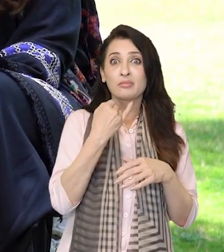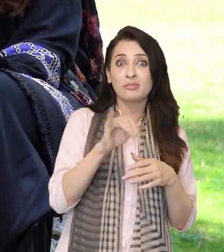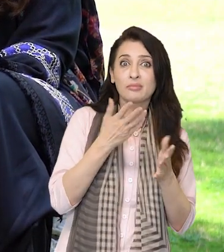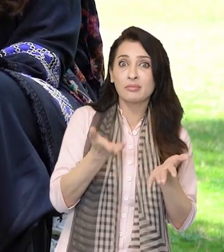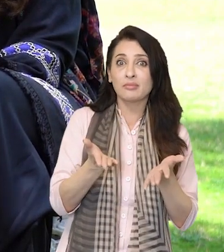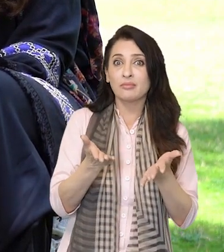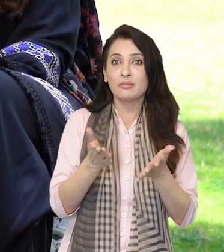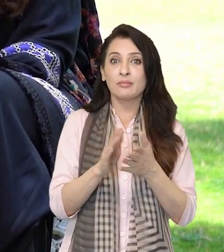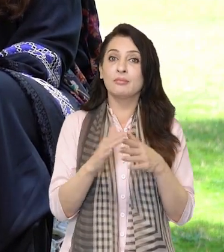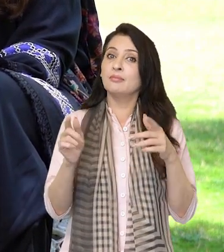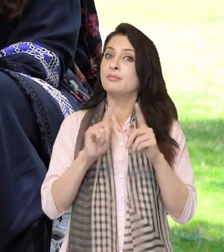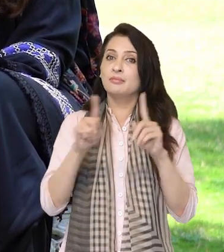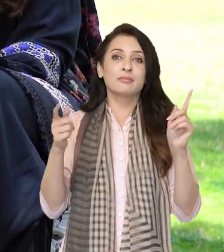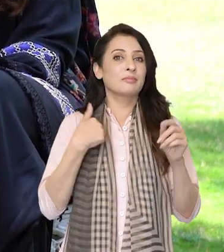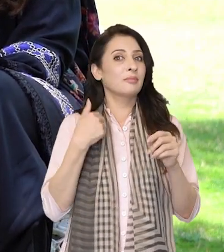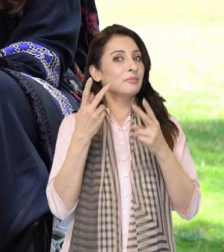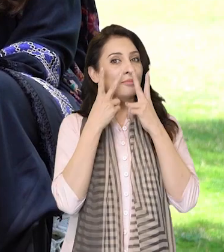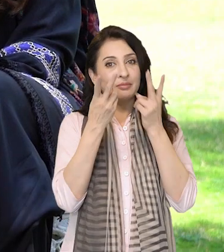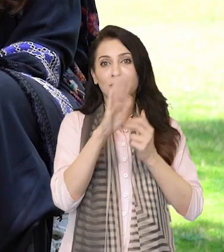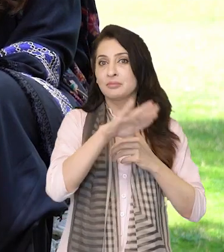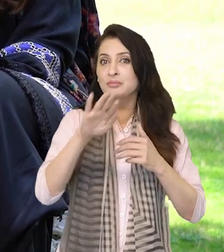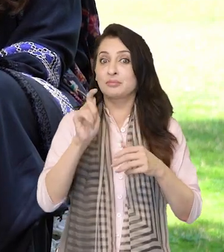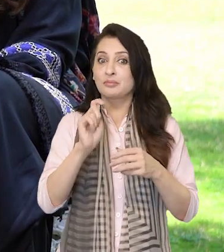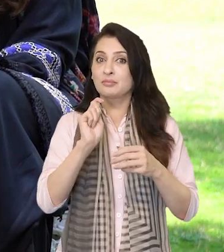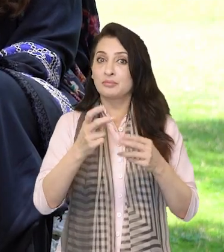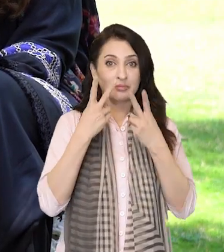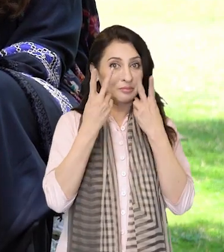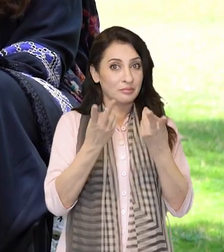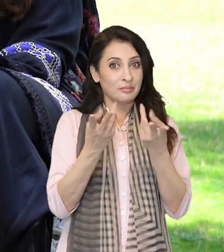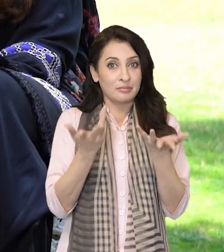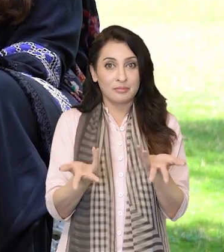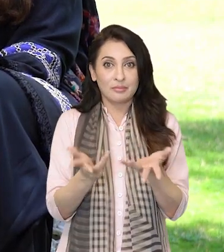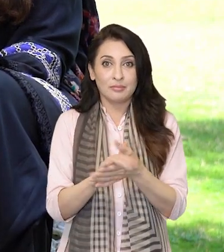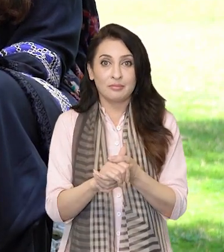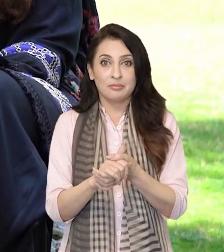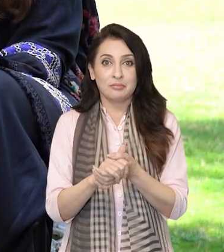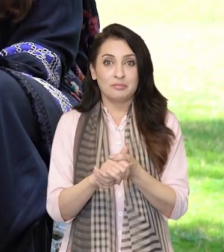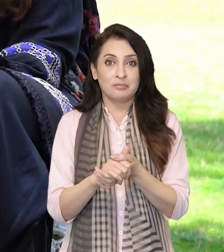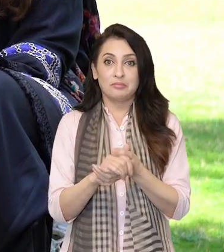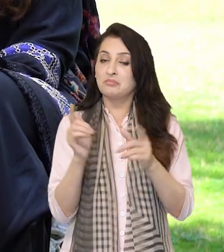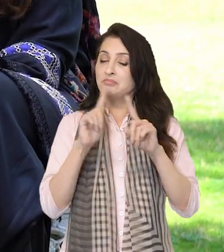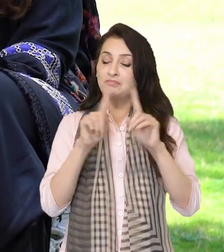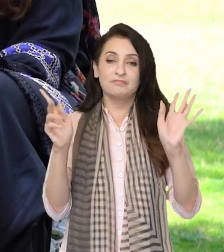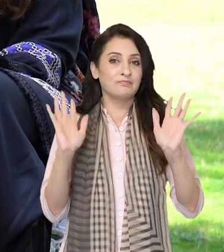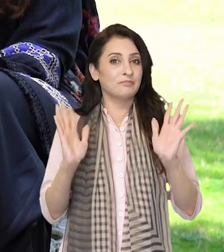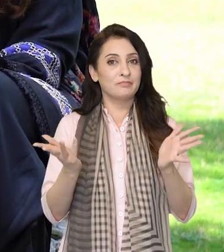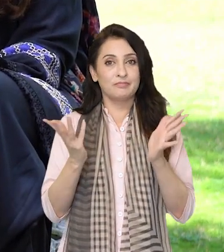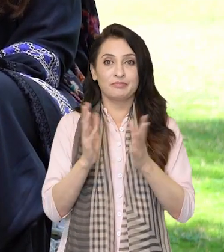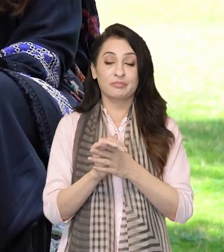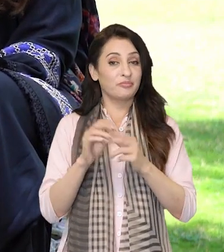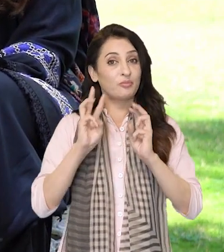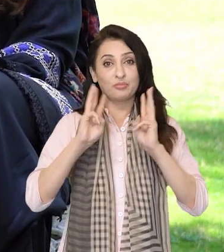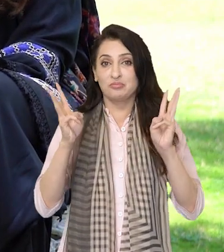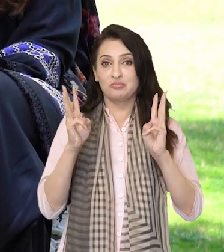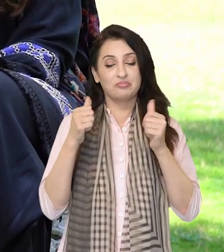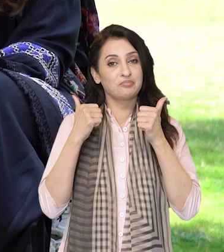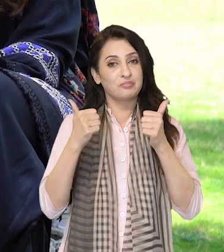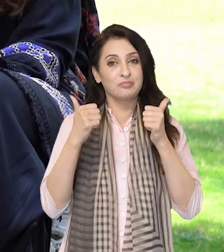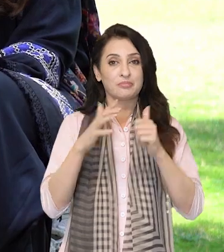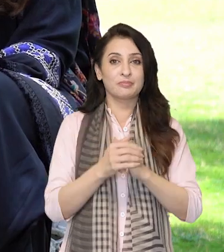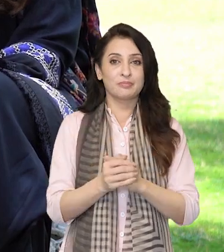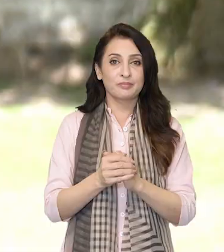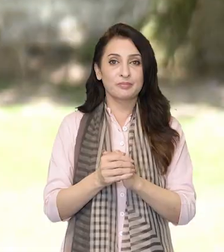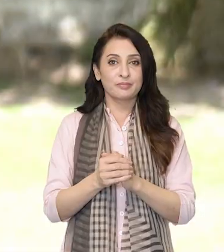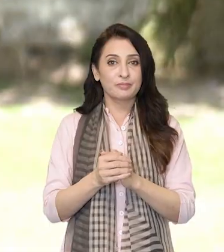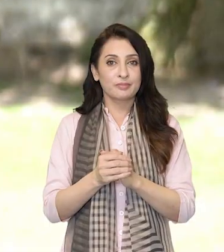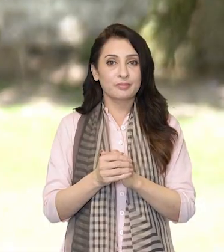अब ये बच्चे जो हैं, अगर आप कभी देखो इनको, आप सब कहें कि ये स्पॉइल्ड हैं और ये, लेकिन जिस तरह हमने इन बच्चों को देखा है काम करते